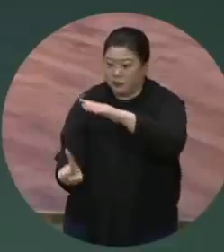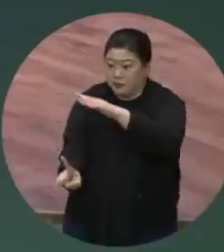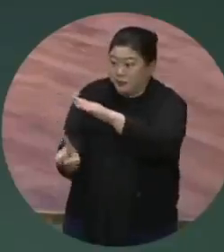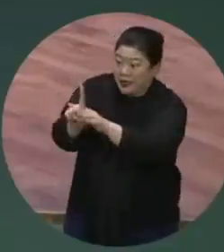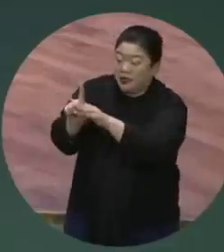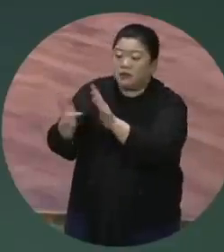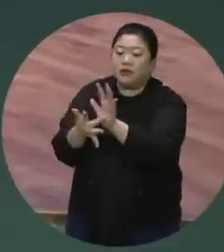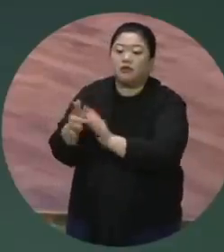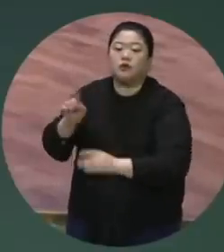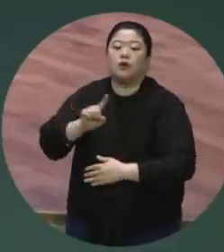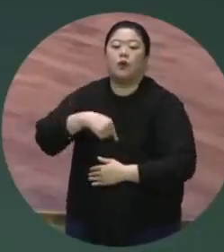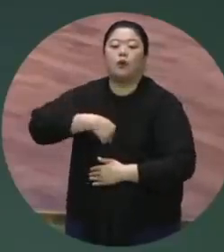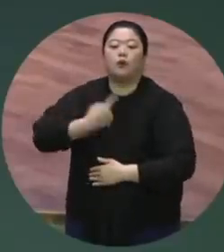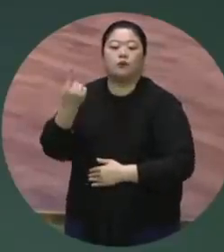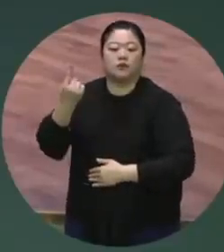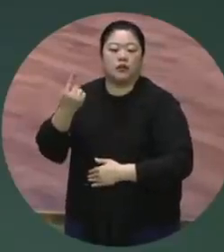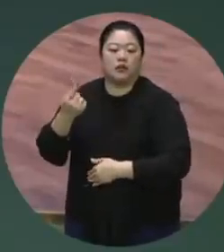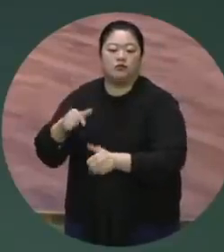지극히 높여